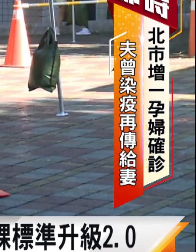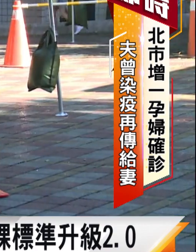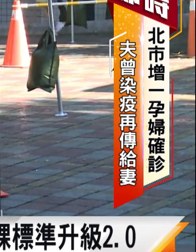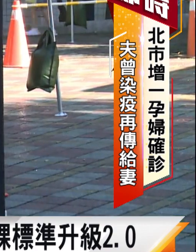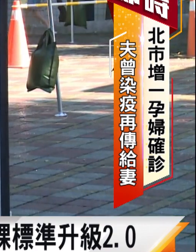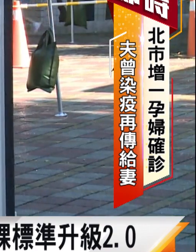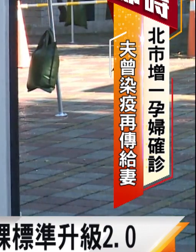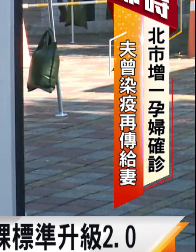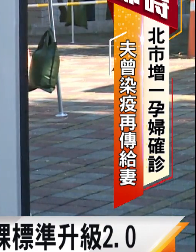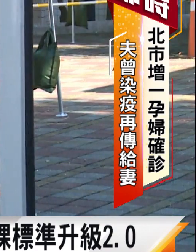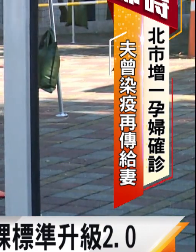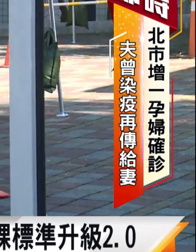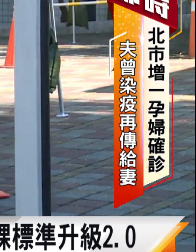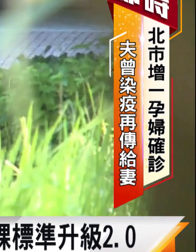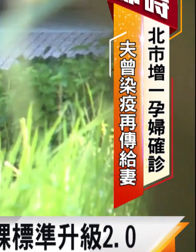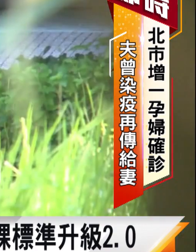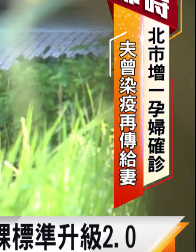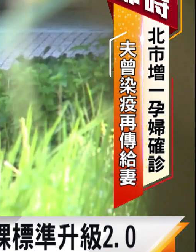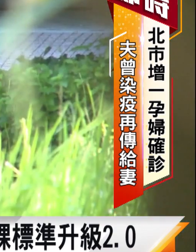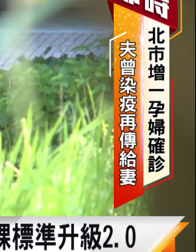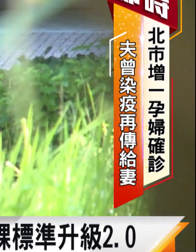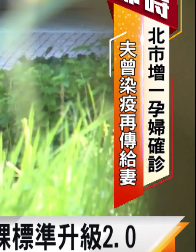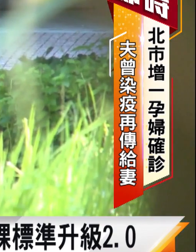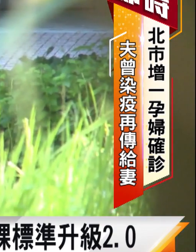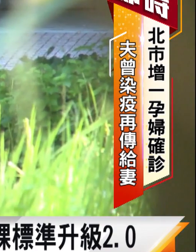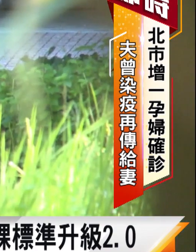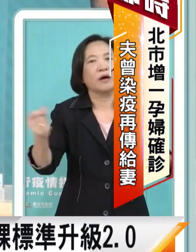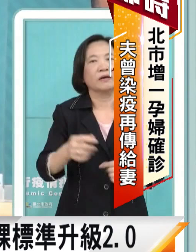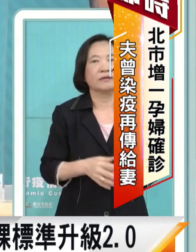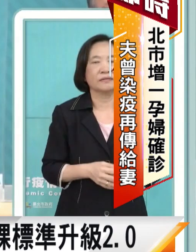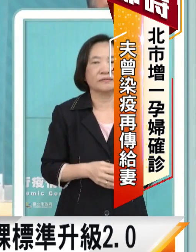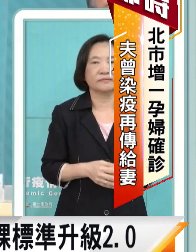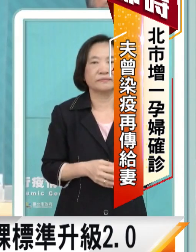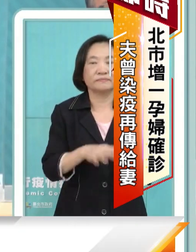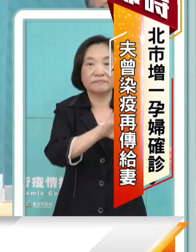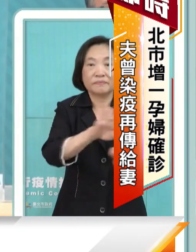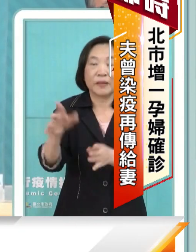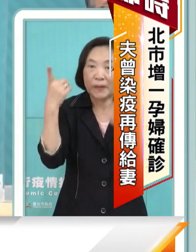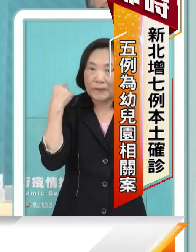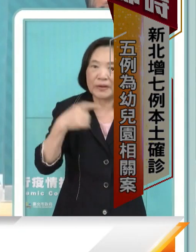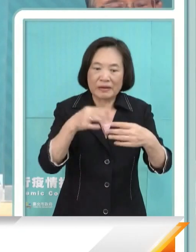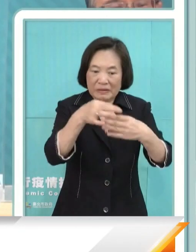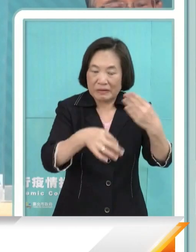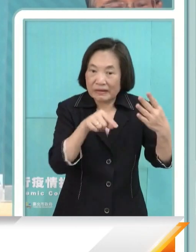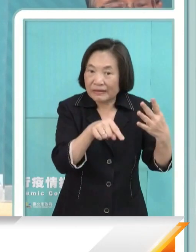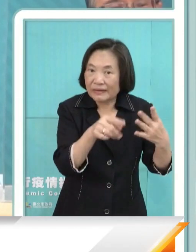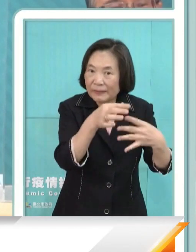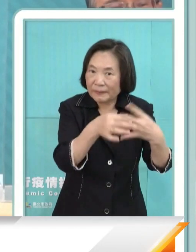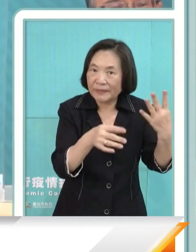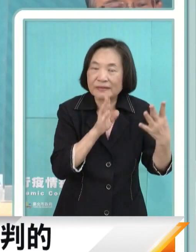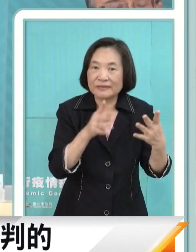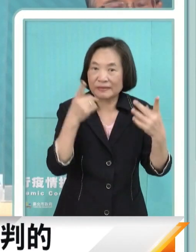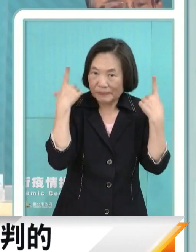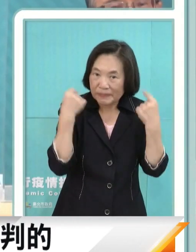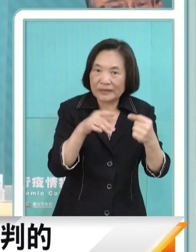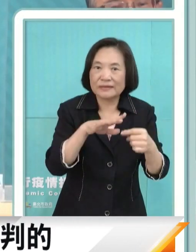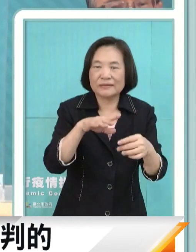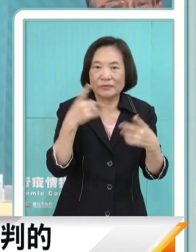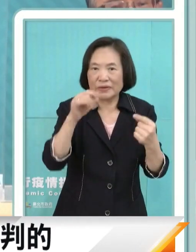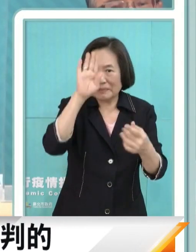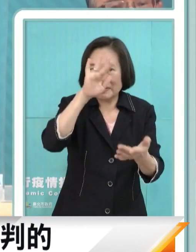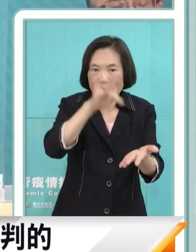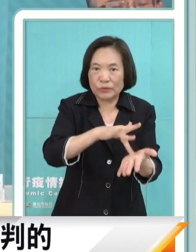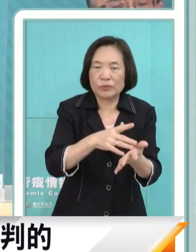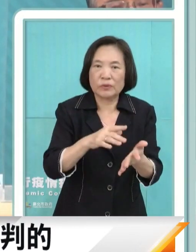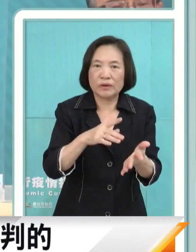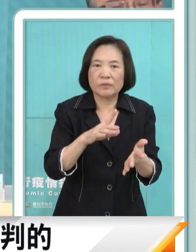汹，是否修改停班课标准？北市首度松口， 因为我们原来的标准是用原来的病毒的